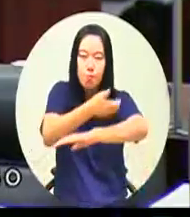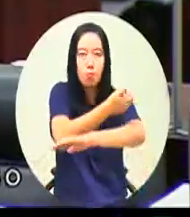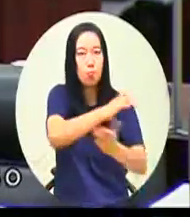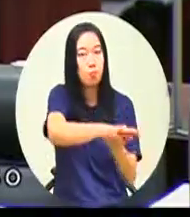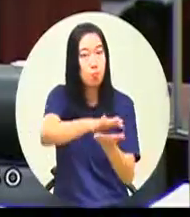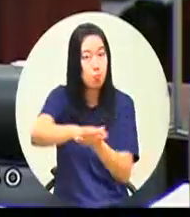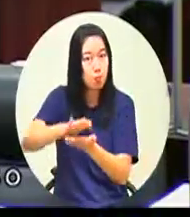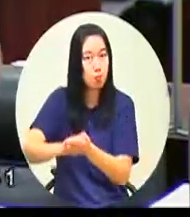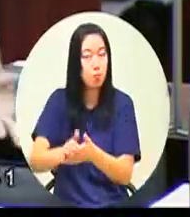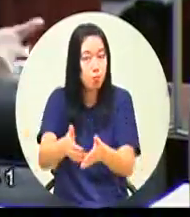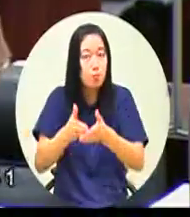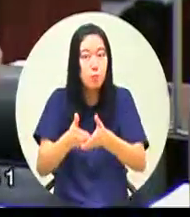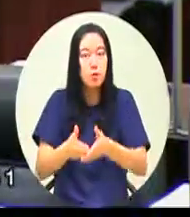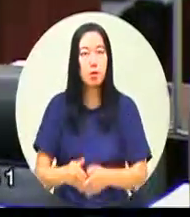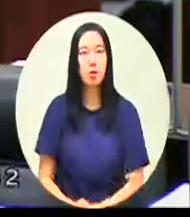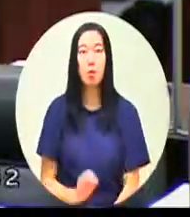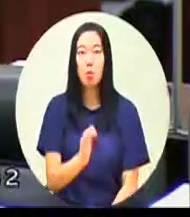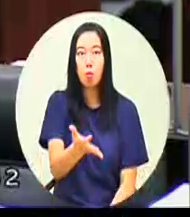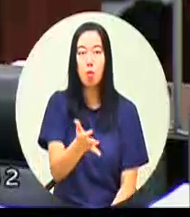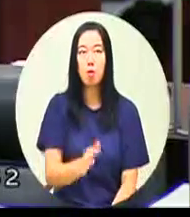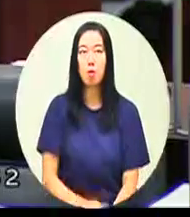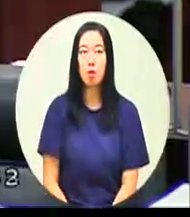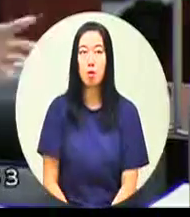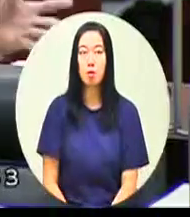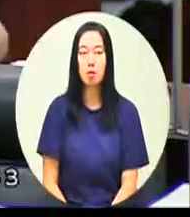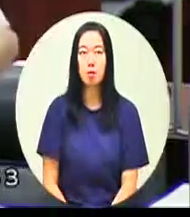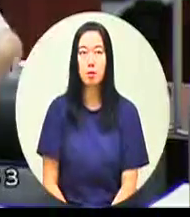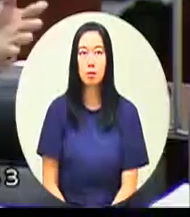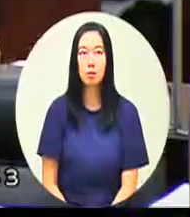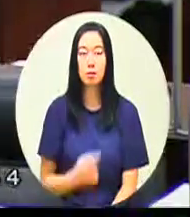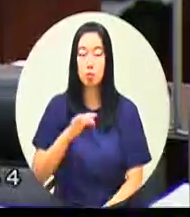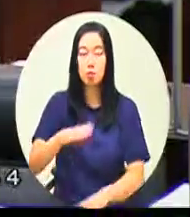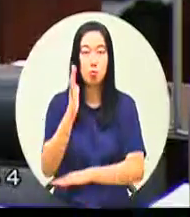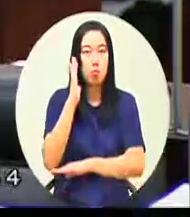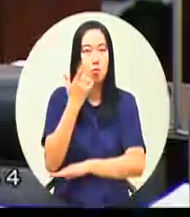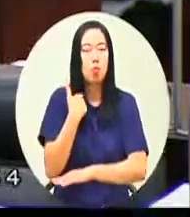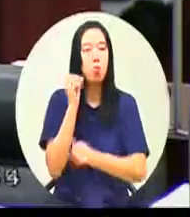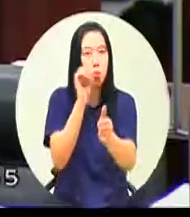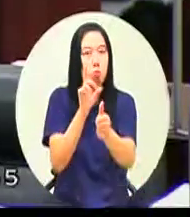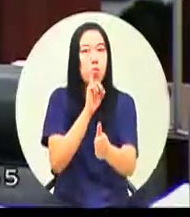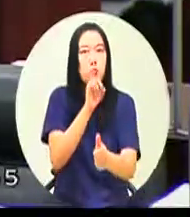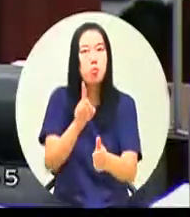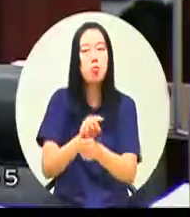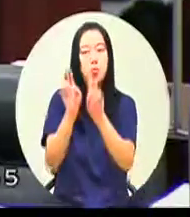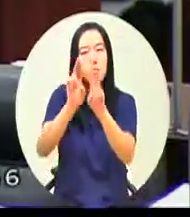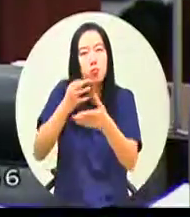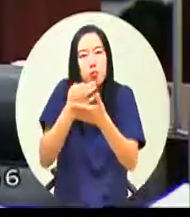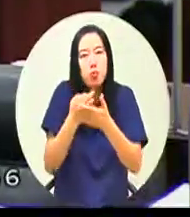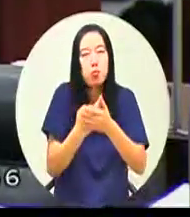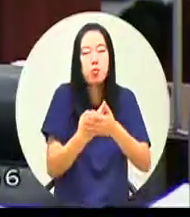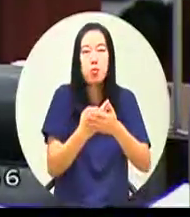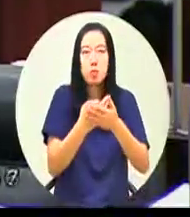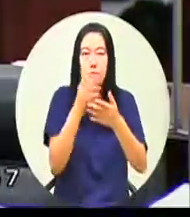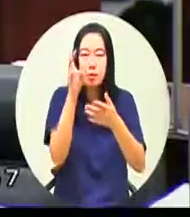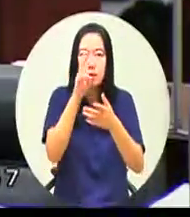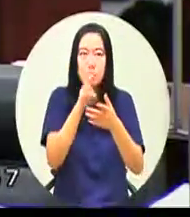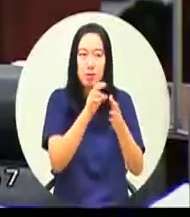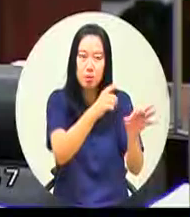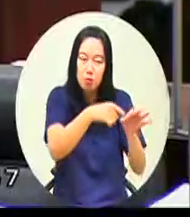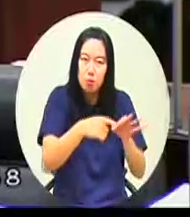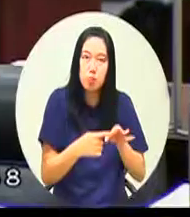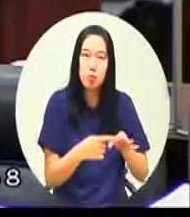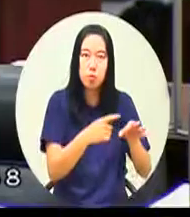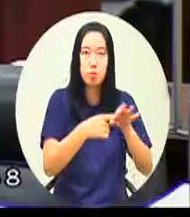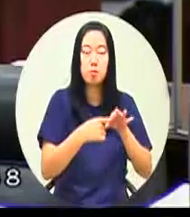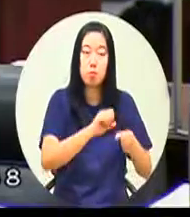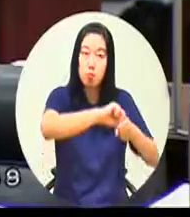源啦。好、哦，因为沙洲嘛是一个财源呢。我们现在政府都一直在说要开源节流啊，啊，这个也是开源的一部分。所